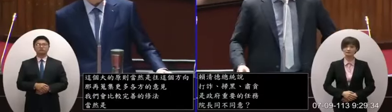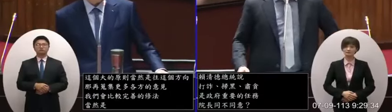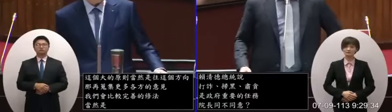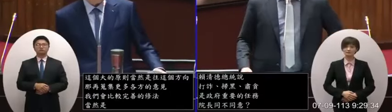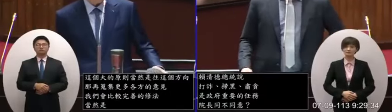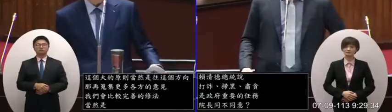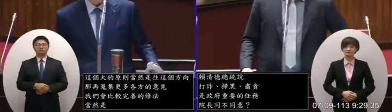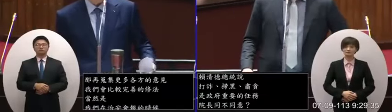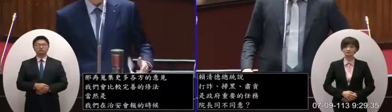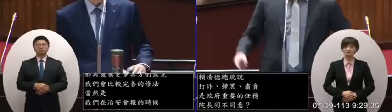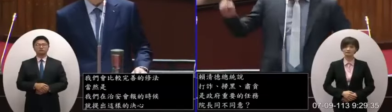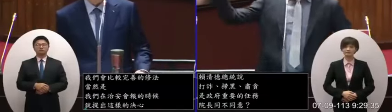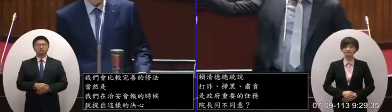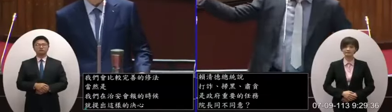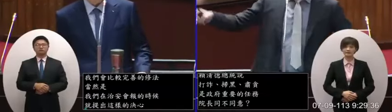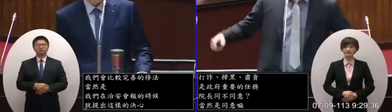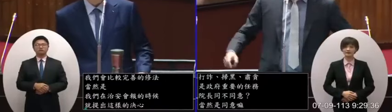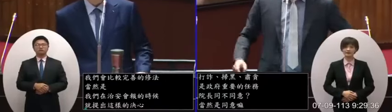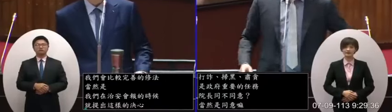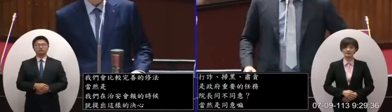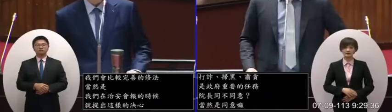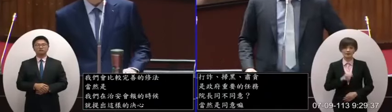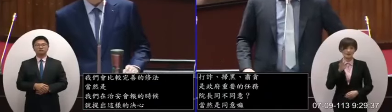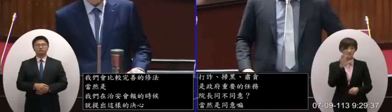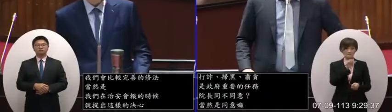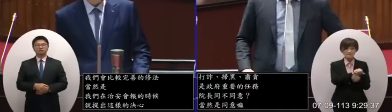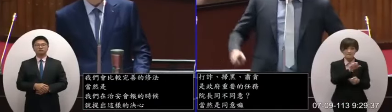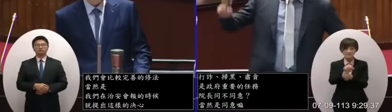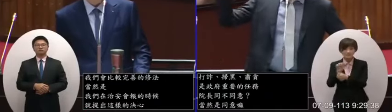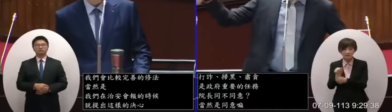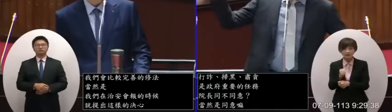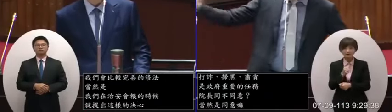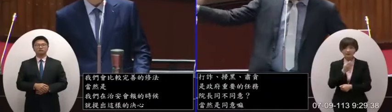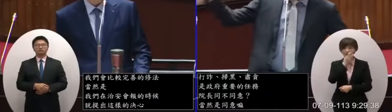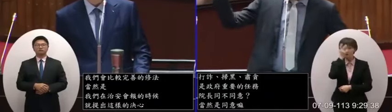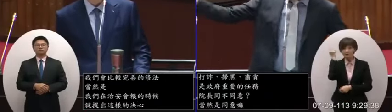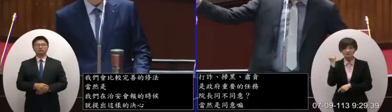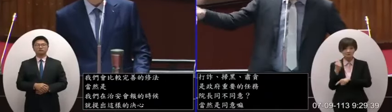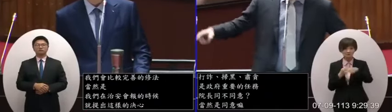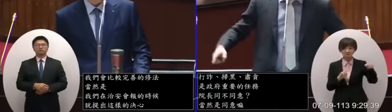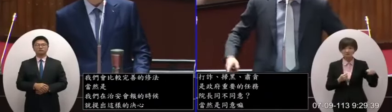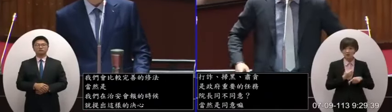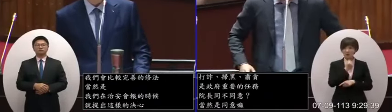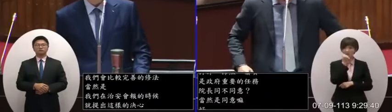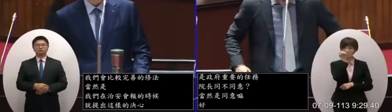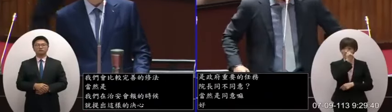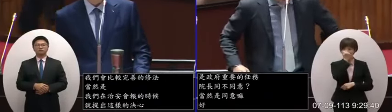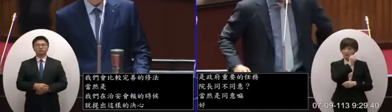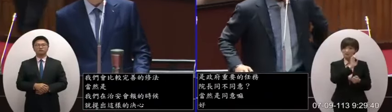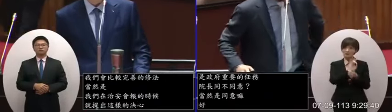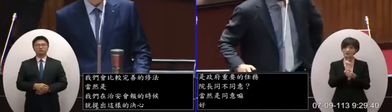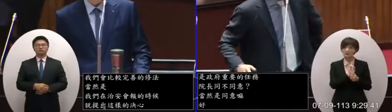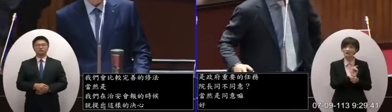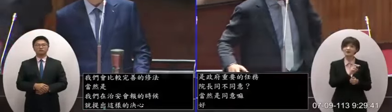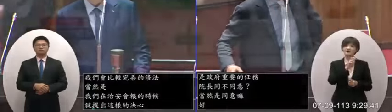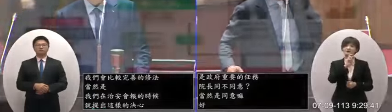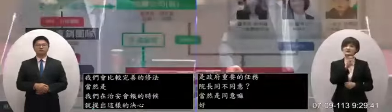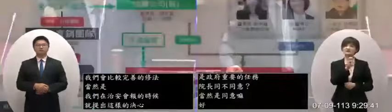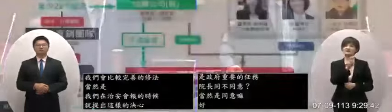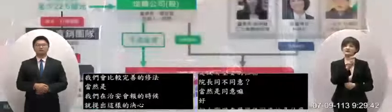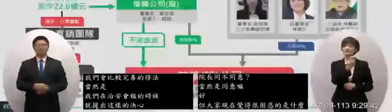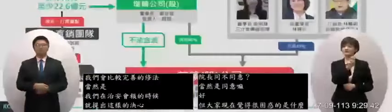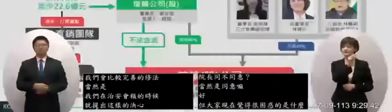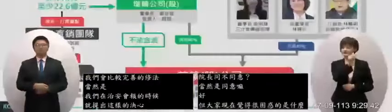获的害人无数、不法诈欺吸金所得20几亿的王牌交易